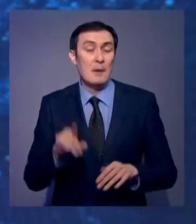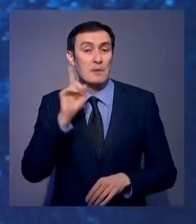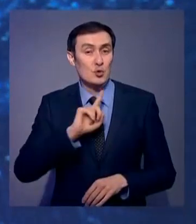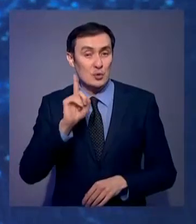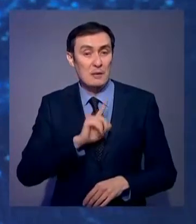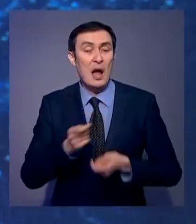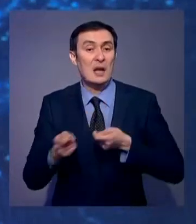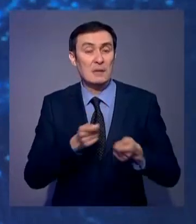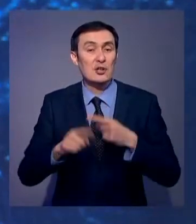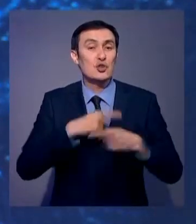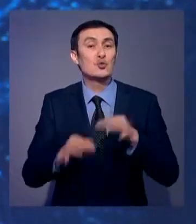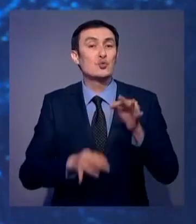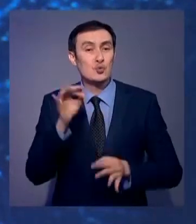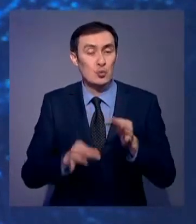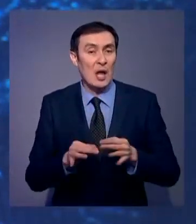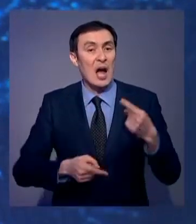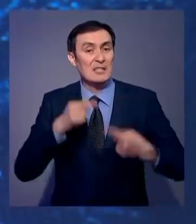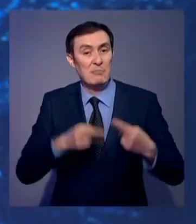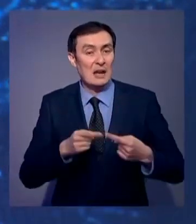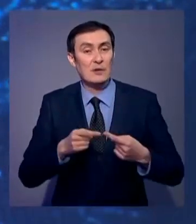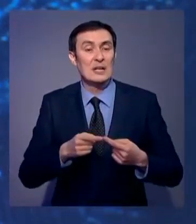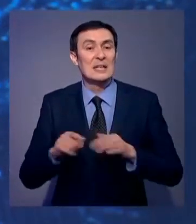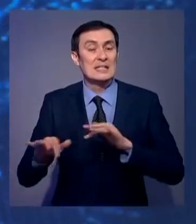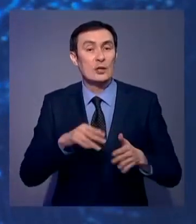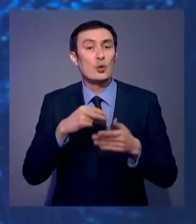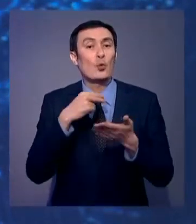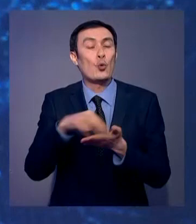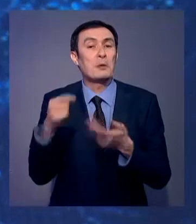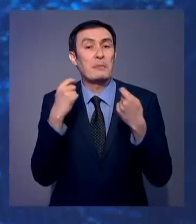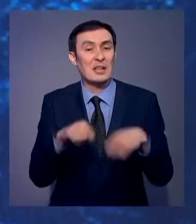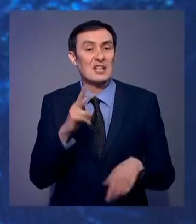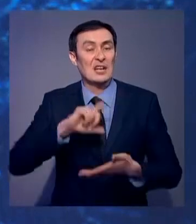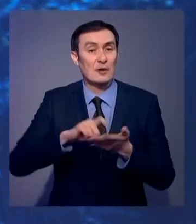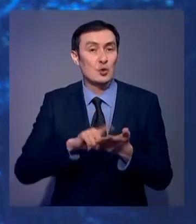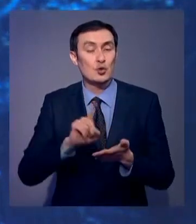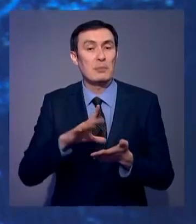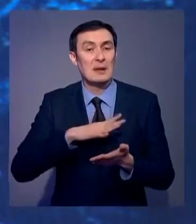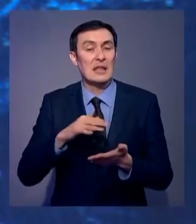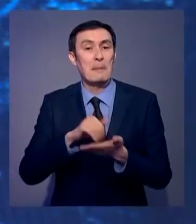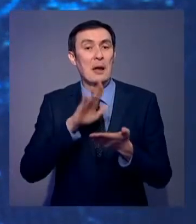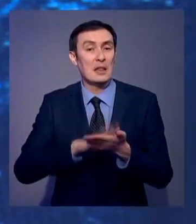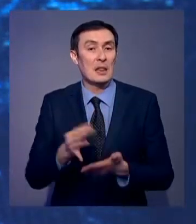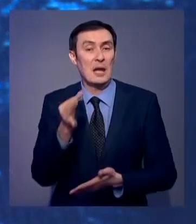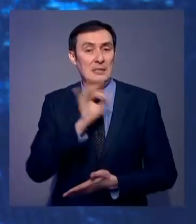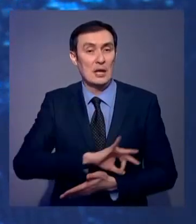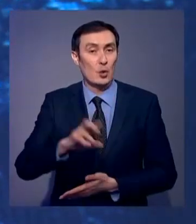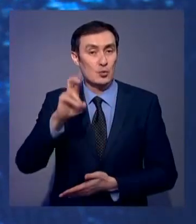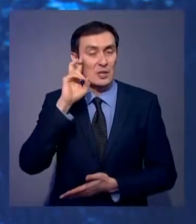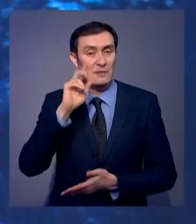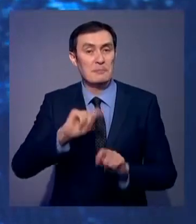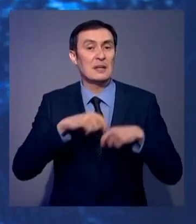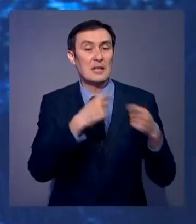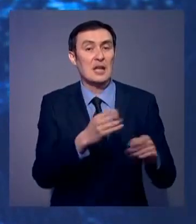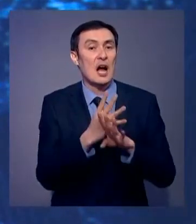тем, Акимат через суд оспаривает сделки купли-продажи этих квартир, чтобы поставить их на баланс государства и